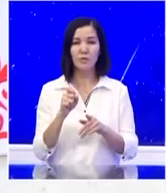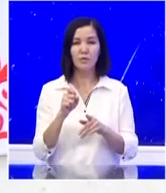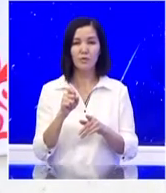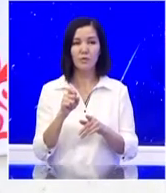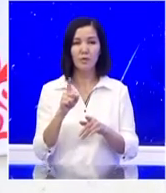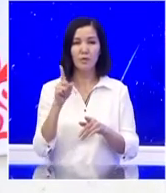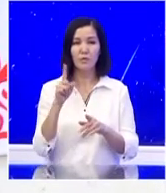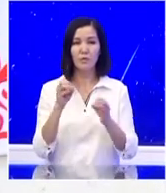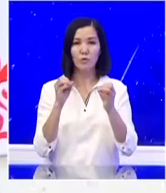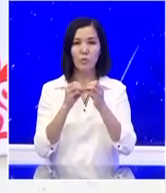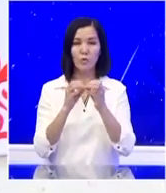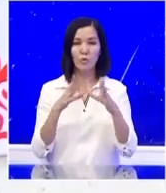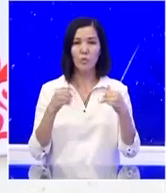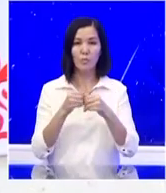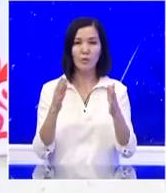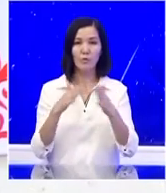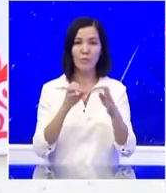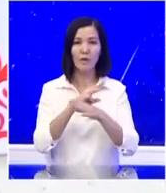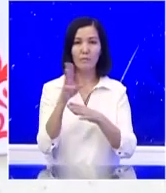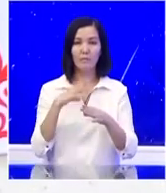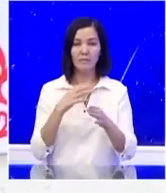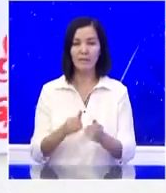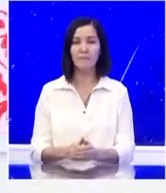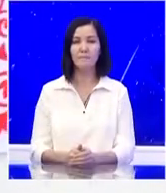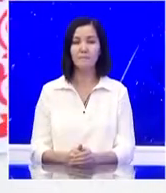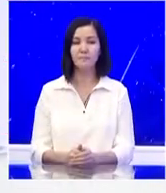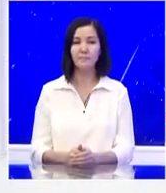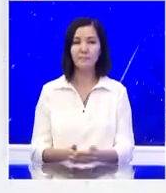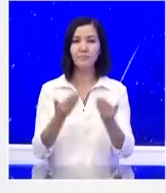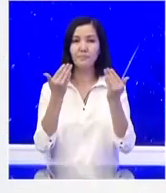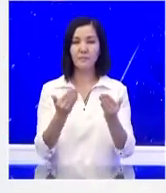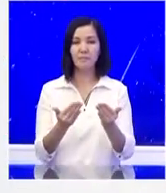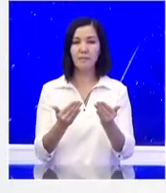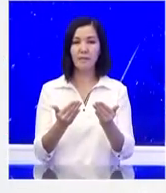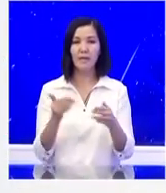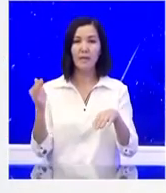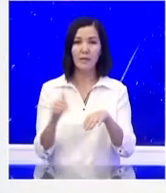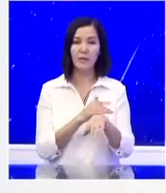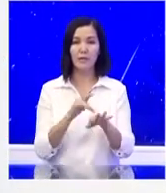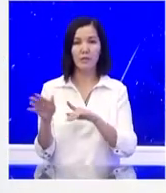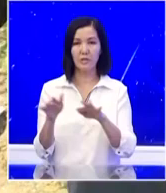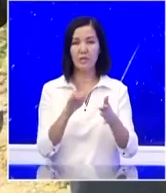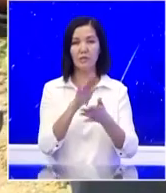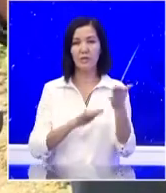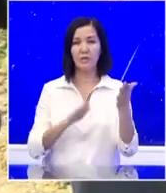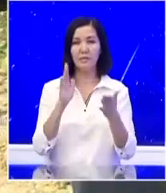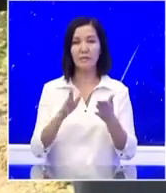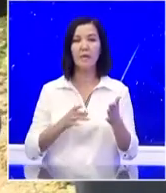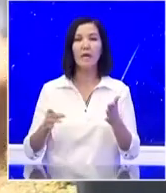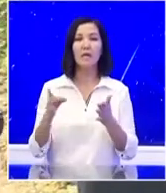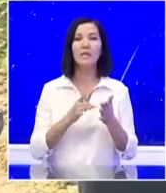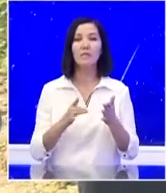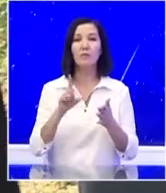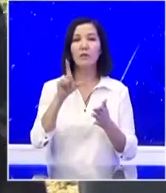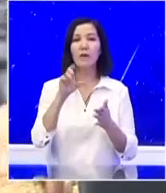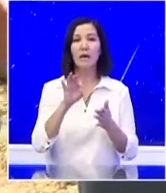110 отбасы үймен қамтамасыз етілді баспанамен. Енді биыл да осы игі шаралар жалғасын табады деп ойлаймыз. Республикалық